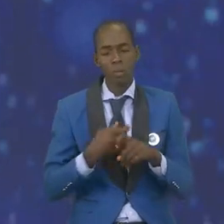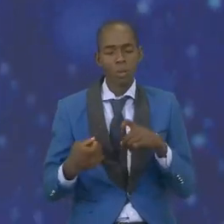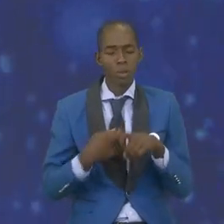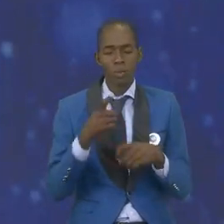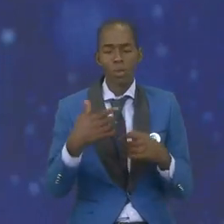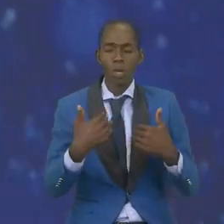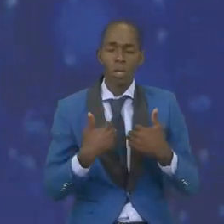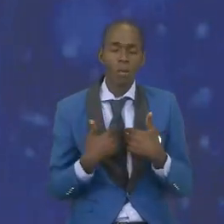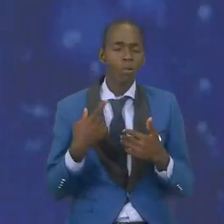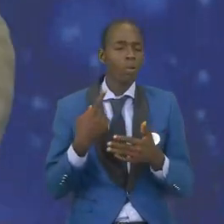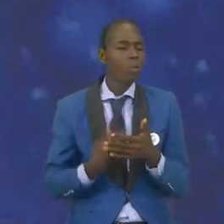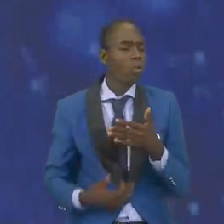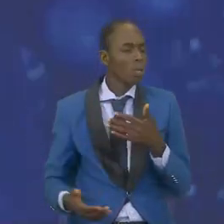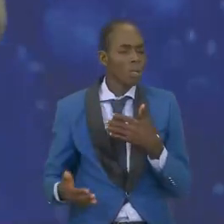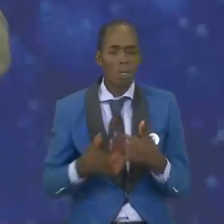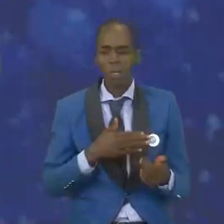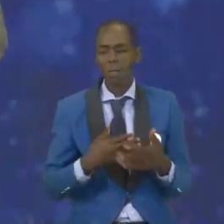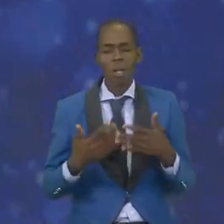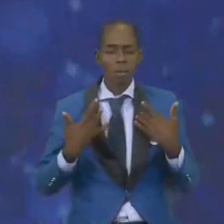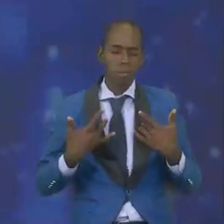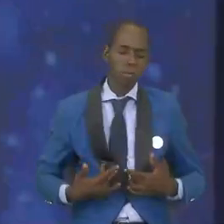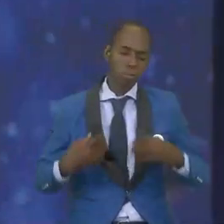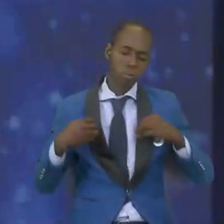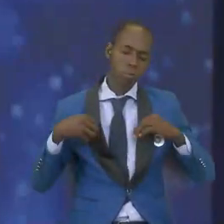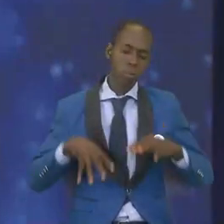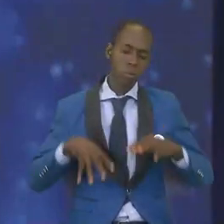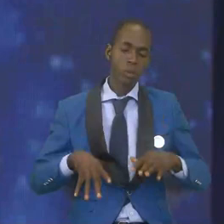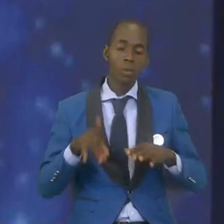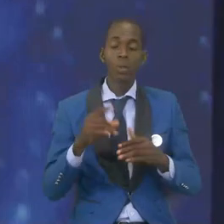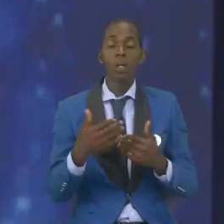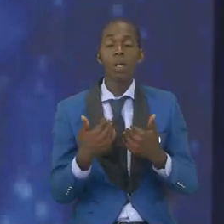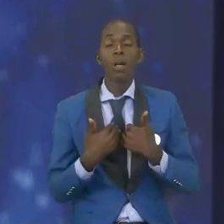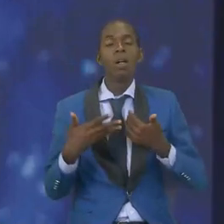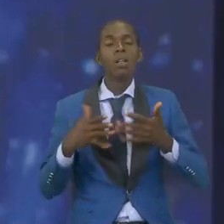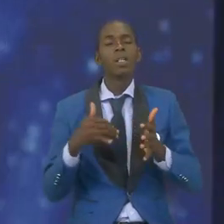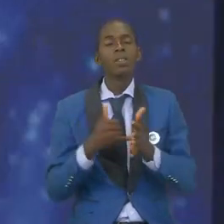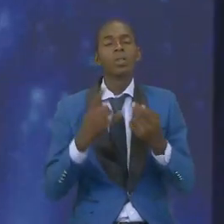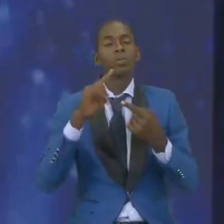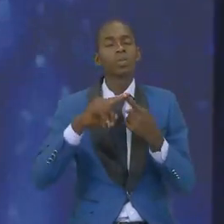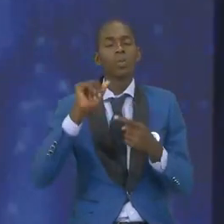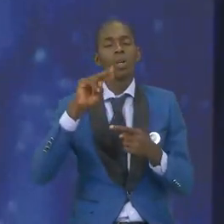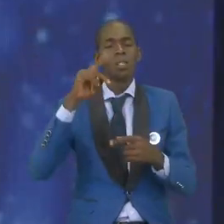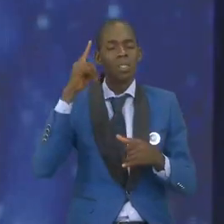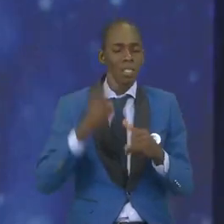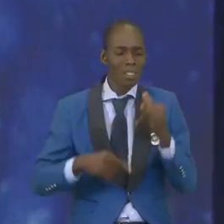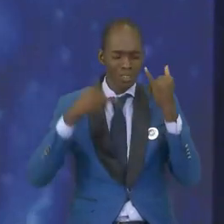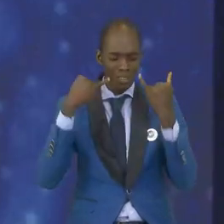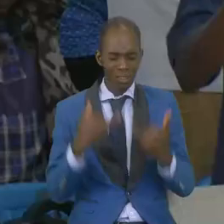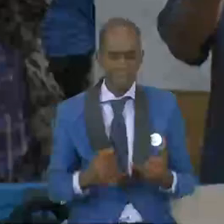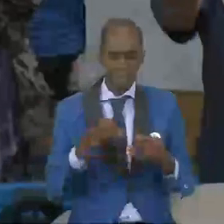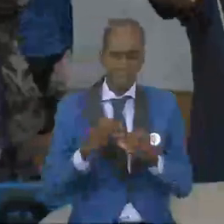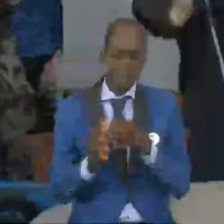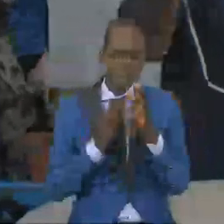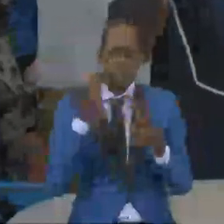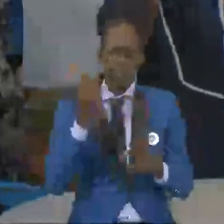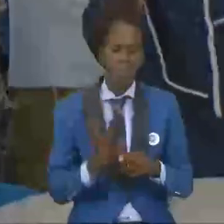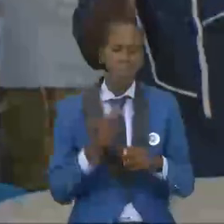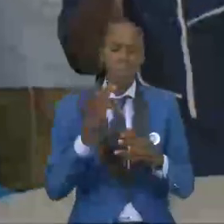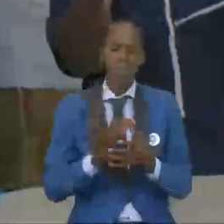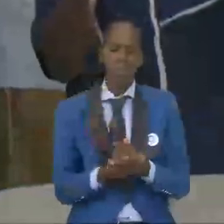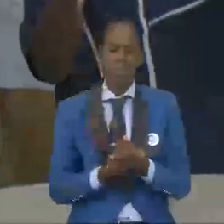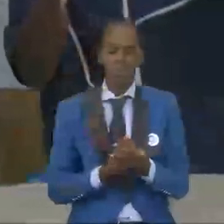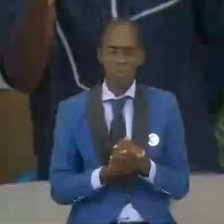Quelle que soit la douleur que tu as, quelle que soit la persécution que tu as, quelle que soit la perplexité que tu as, que